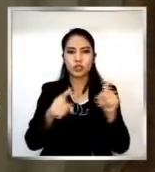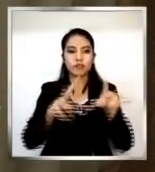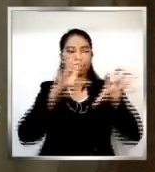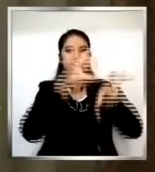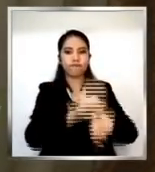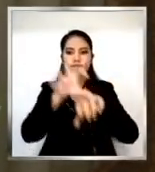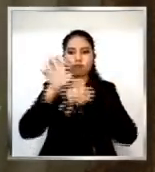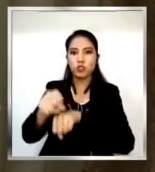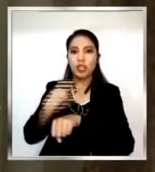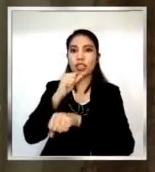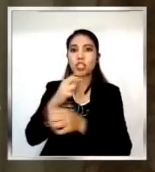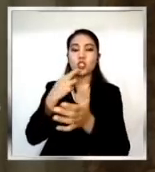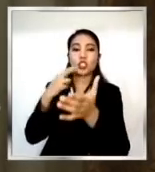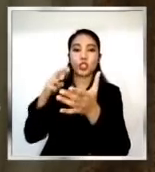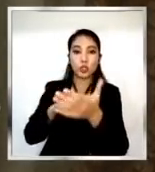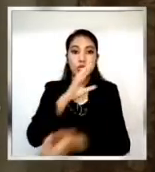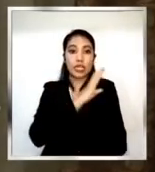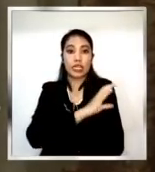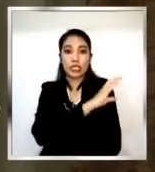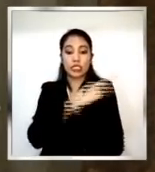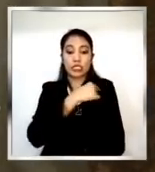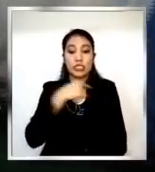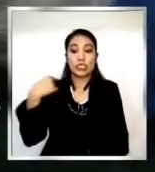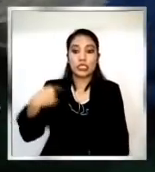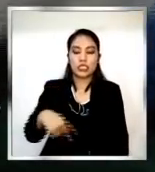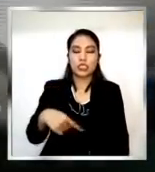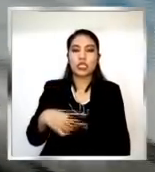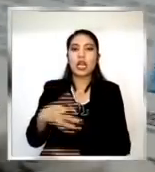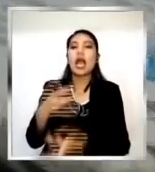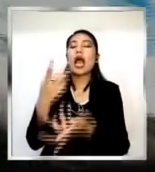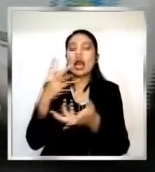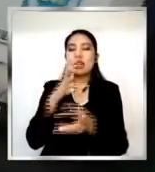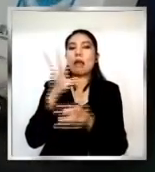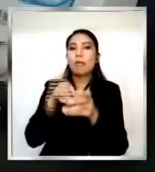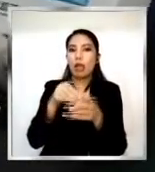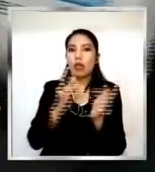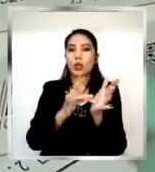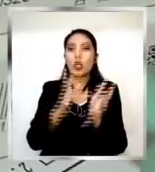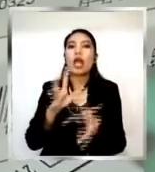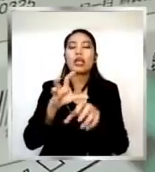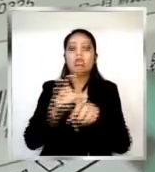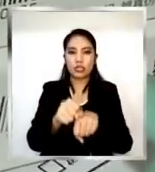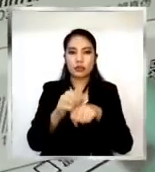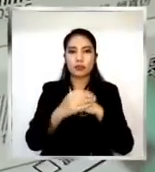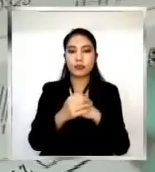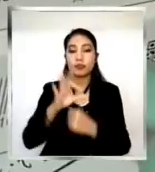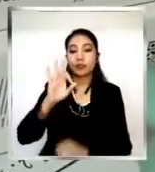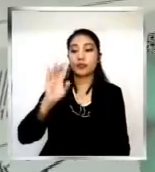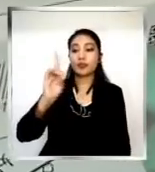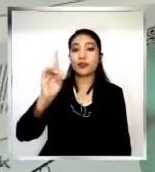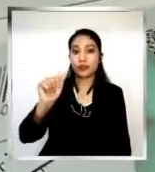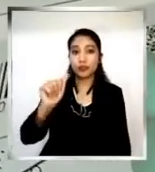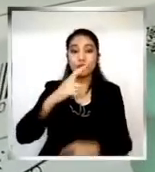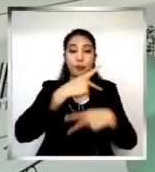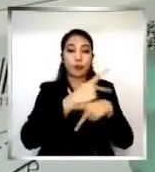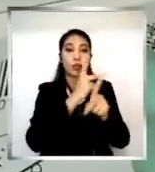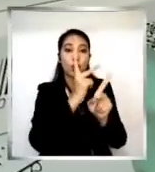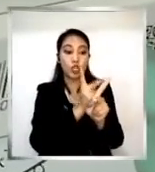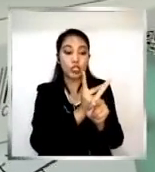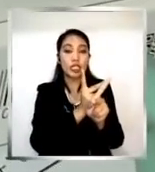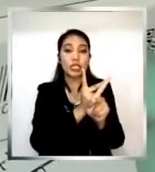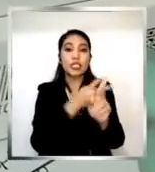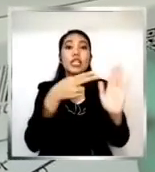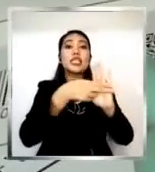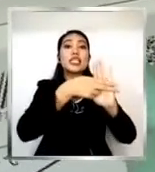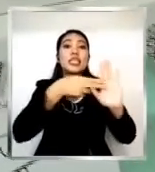ang gamot na ito sa mga nakumpiska. Ayon sa FDA, ang produktong aprobado nila ay nakasulat sa wikang Ingles at hindi sa